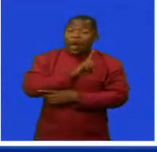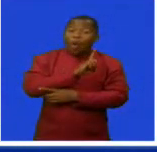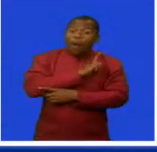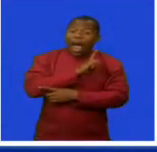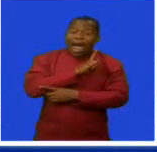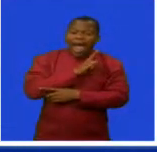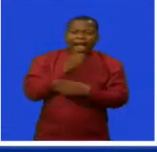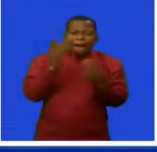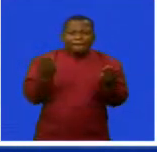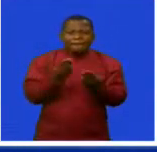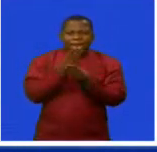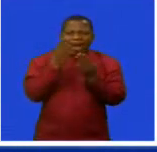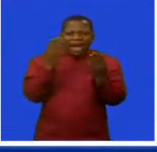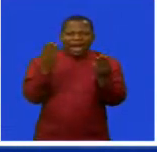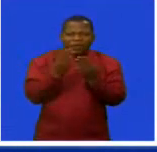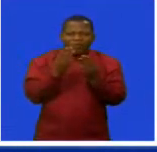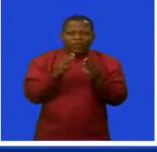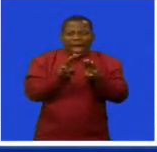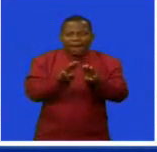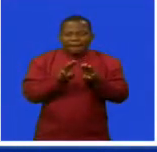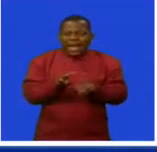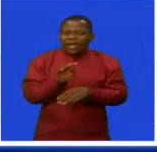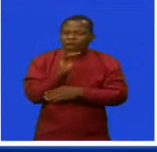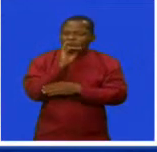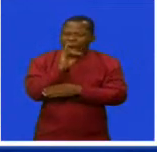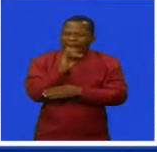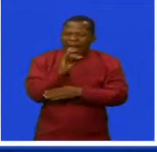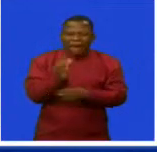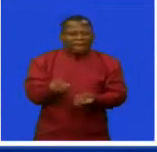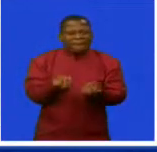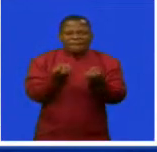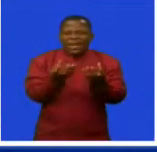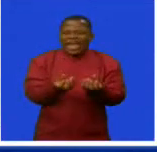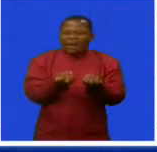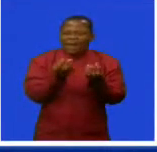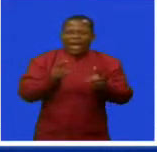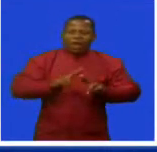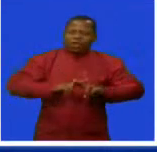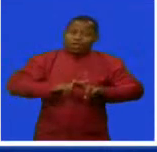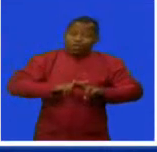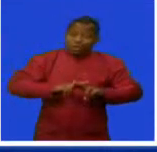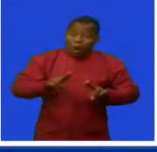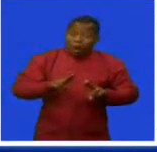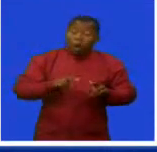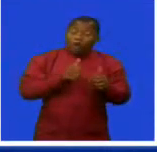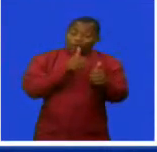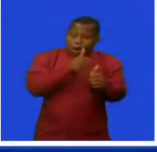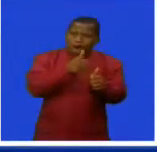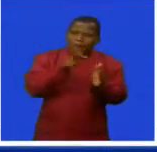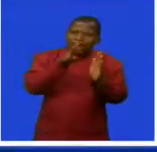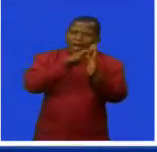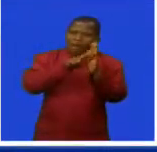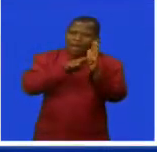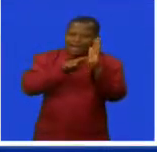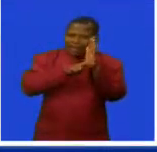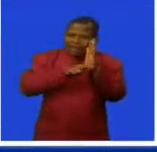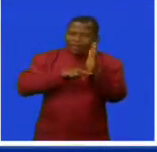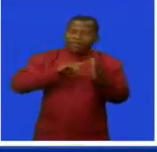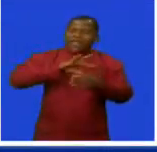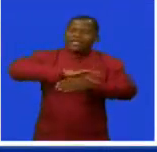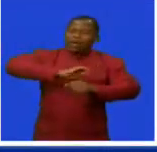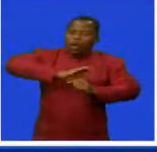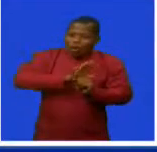singetuba in one place so that sizokhona kuba to comply with the COVID-19 rules. Ngakulokunye-ke Budges uvetile ukuthi